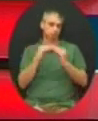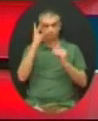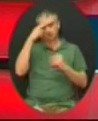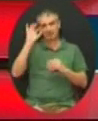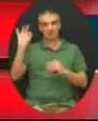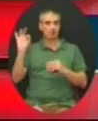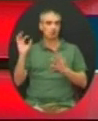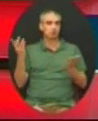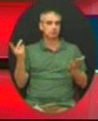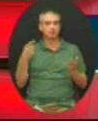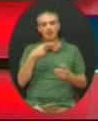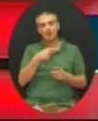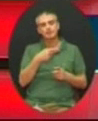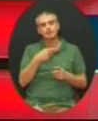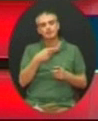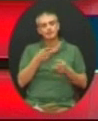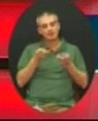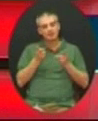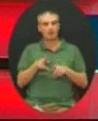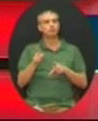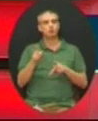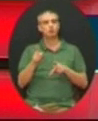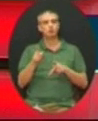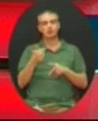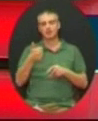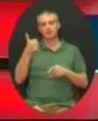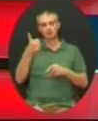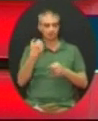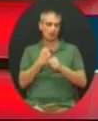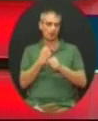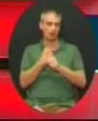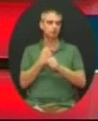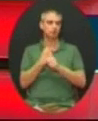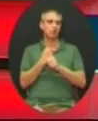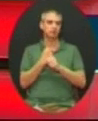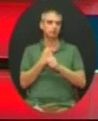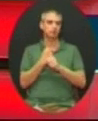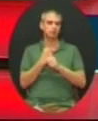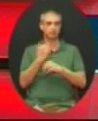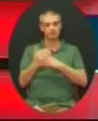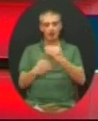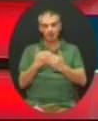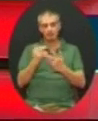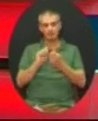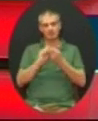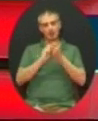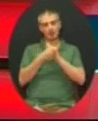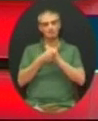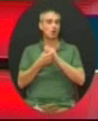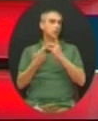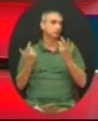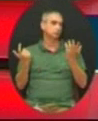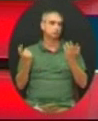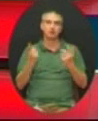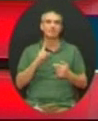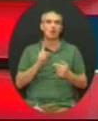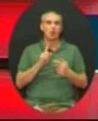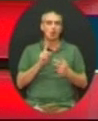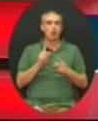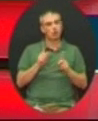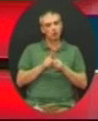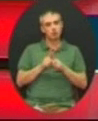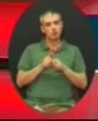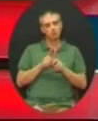רציונל, הם יאפשרו לשר לעשות מהלכים ורפורמות וכן הלאה, ולא יתפסו